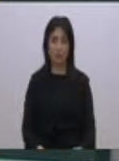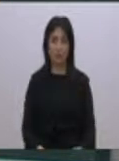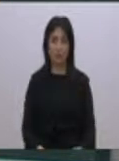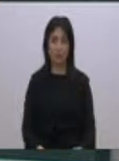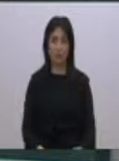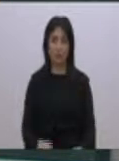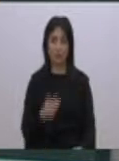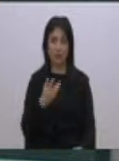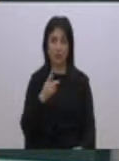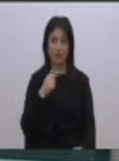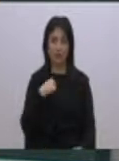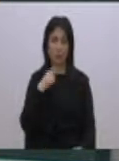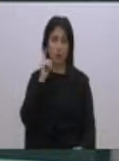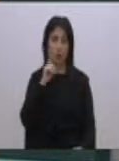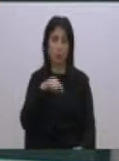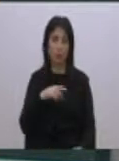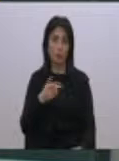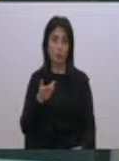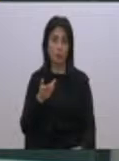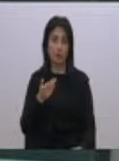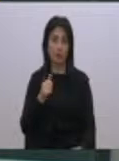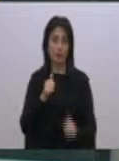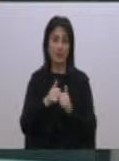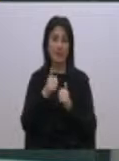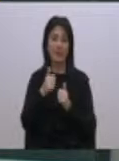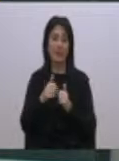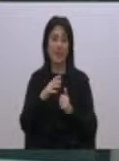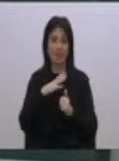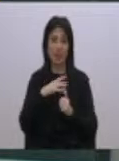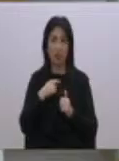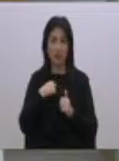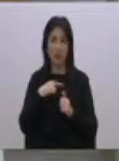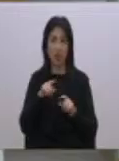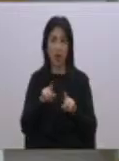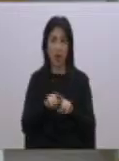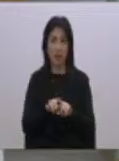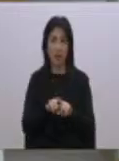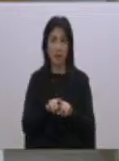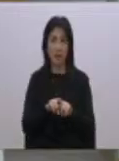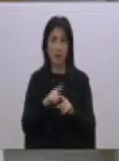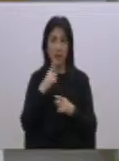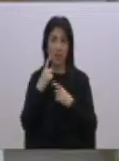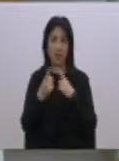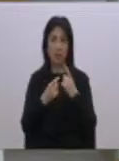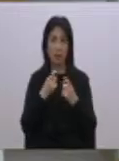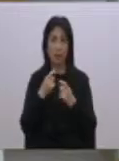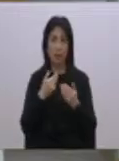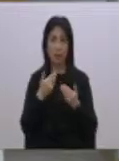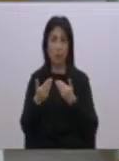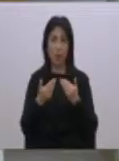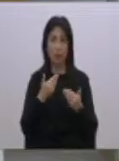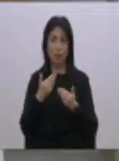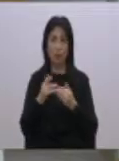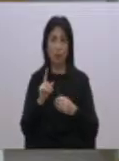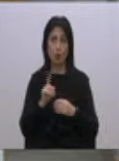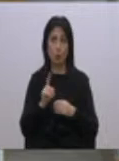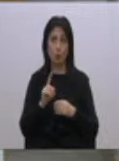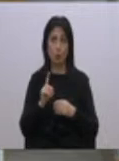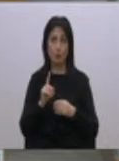Meram de nefăcut cel puțin nobilia. Ți-i nasărați, coșunga, naseți informația motor de buli,